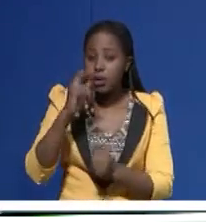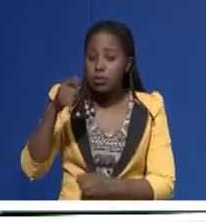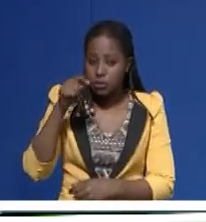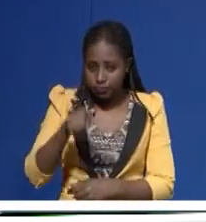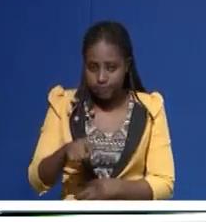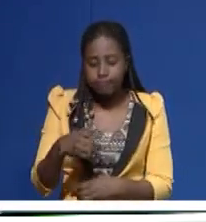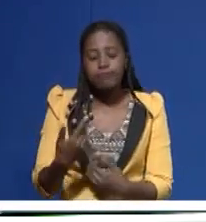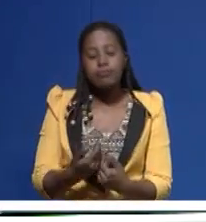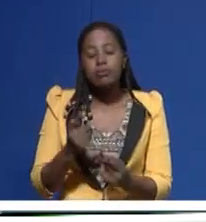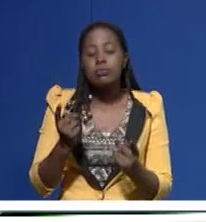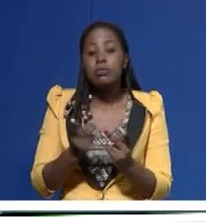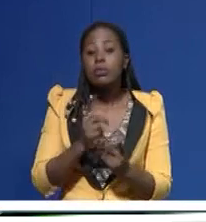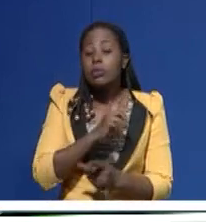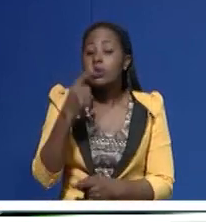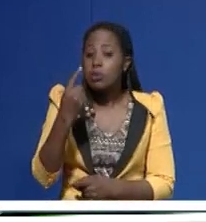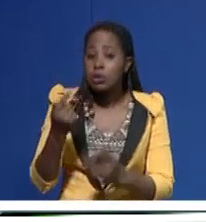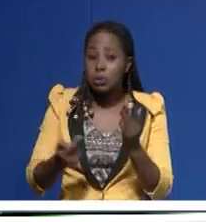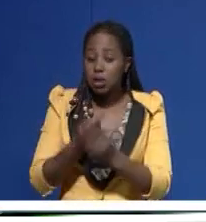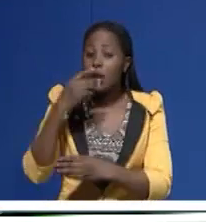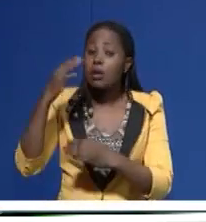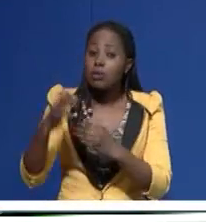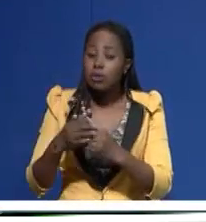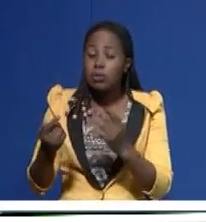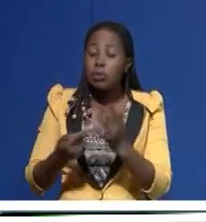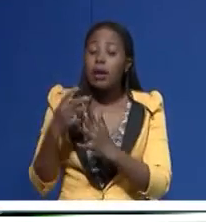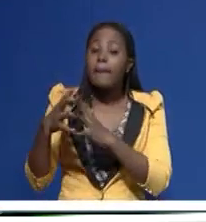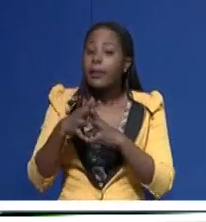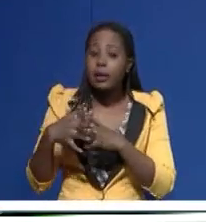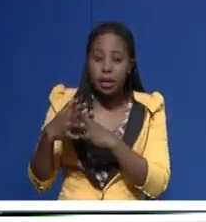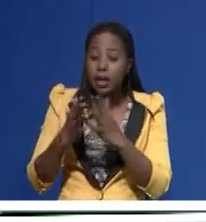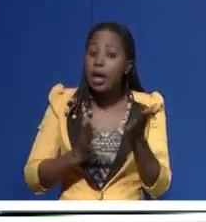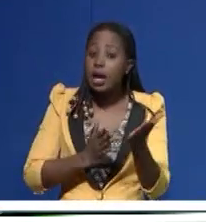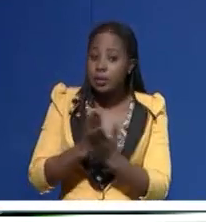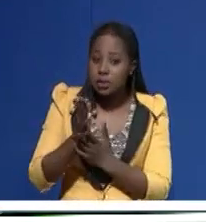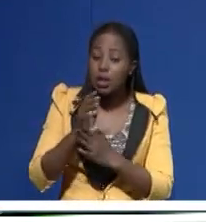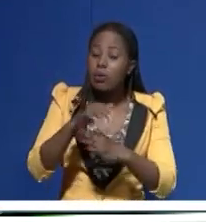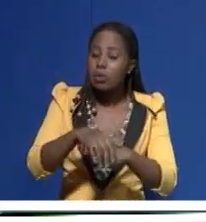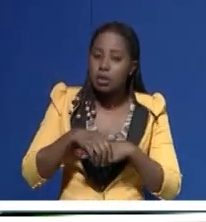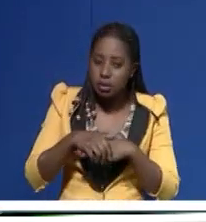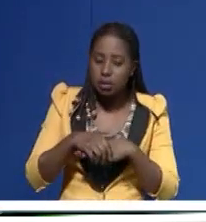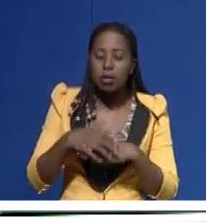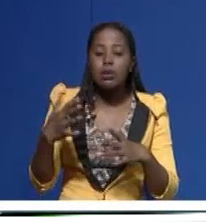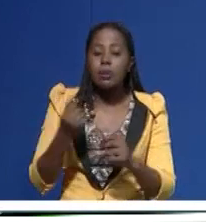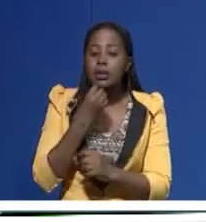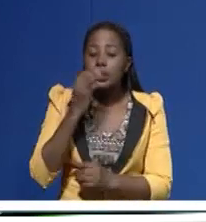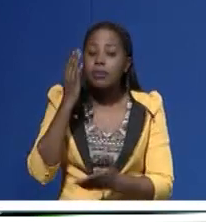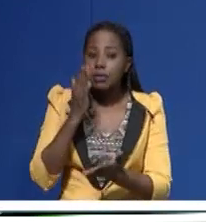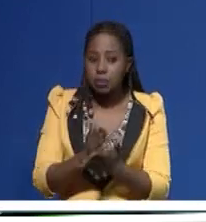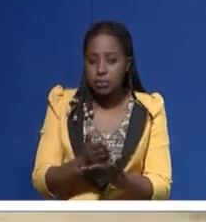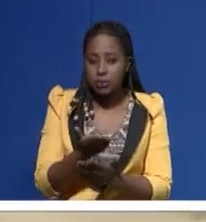huu, ikiwa ni wiki moja tangu arejee kutoka Marekani akipitia Uingereza. Tupate taarifa